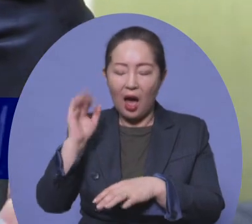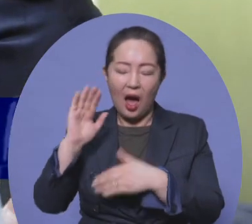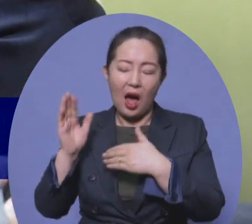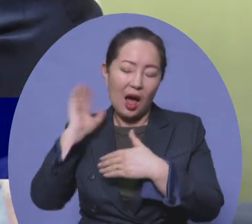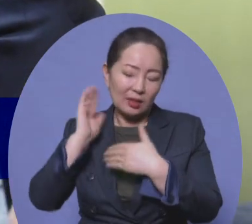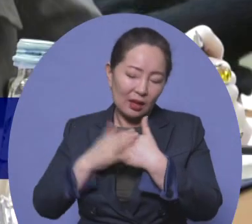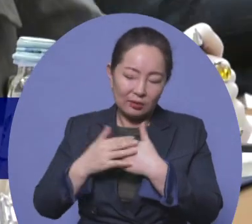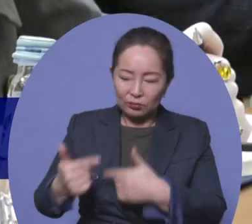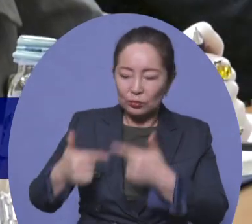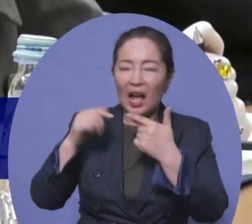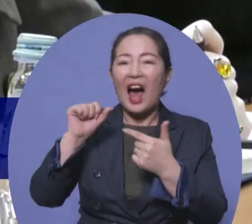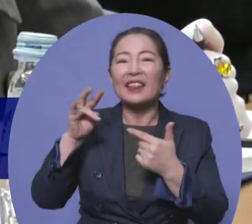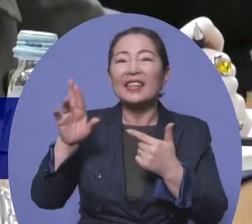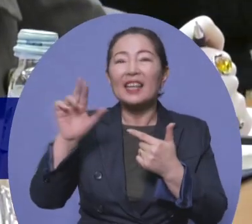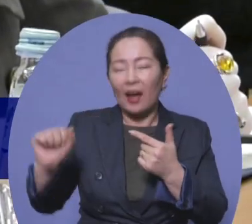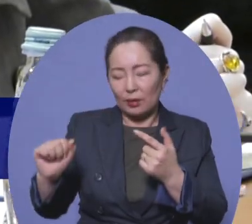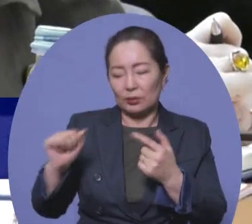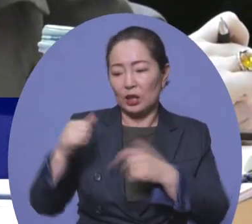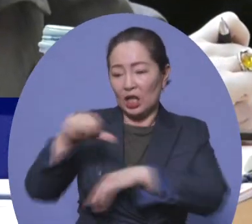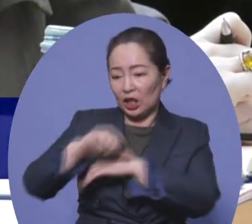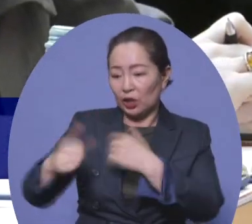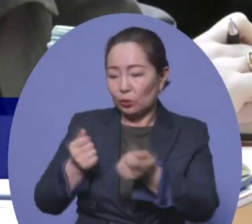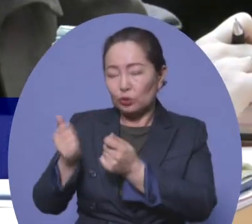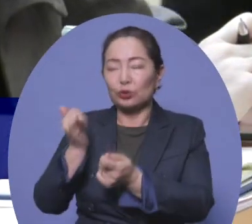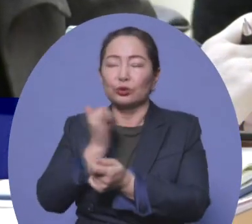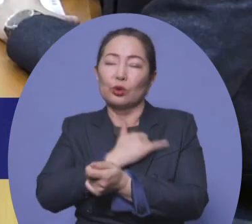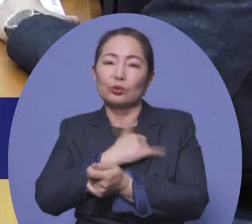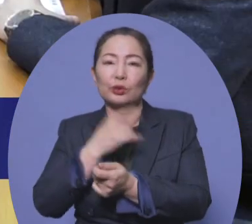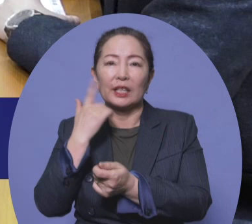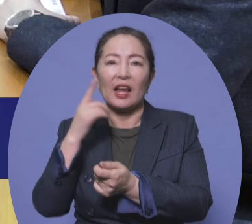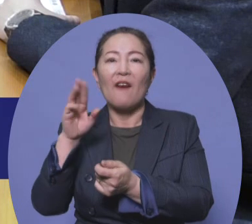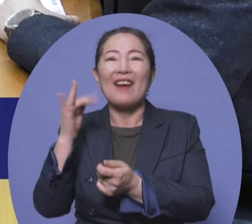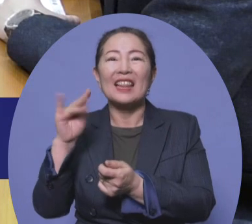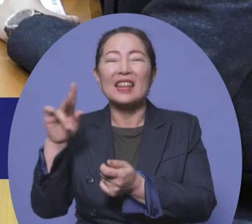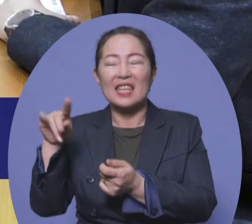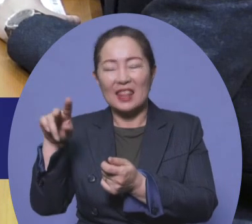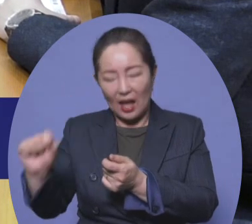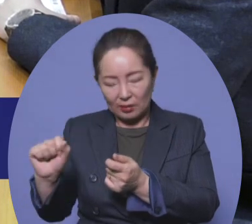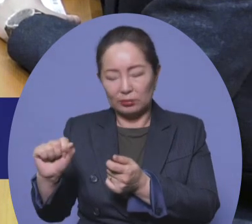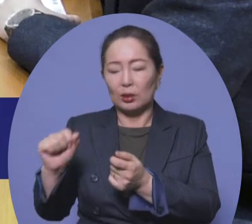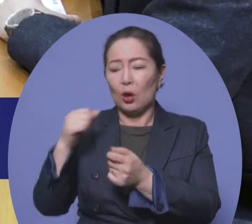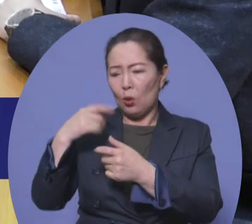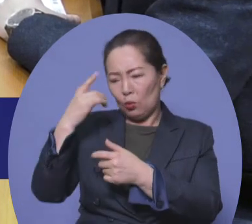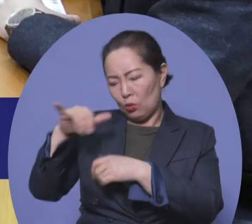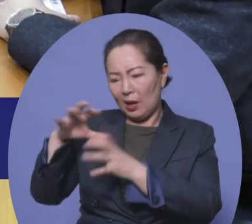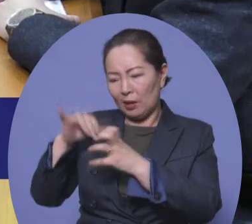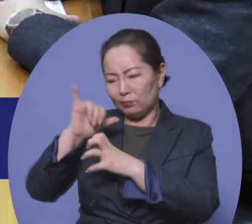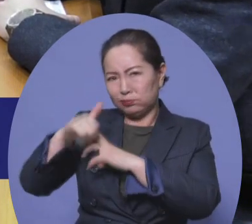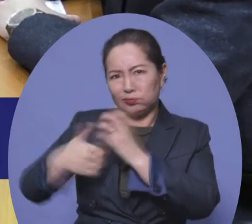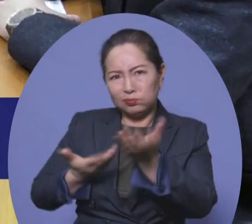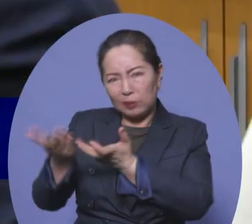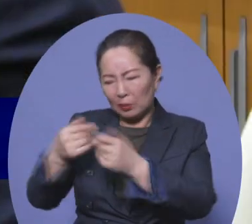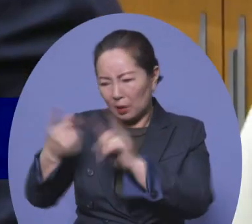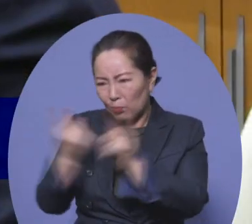авилгатай тэмцэх хилцээний зөвлөх хатагтай Анника Витис, хэдийн удирдлагын зохицуулагч хатагтай Валентина Пенцери, үндэстэн дамжсан